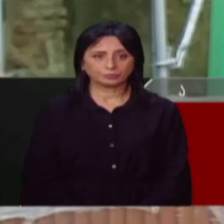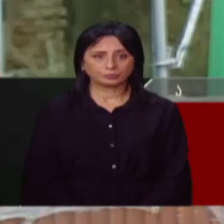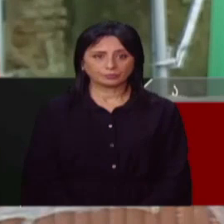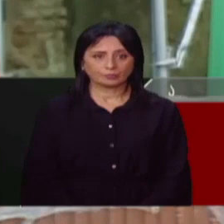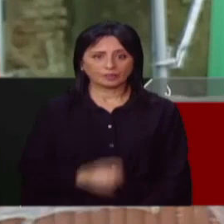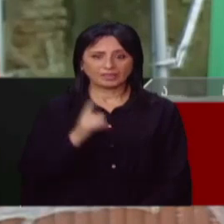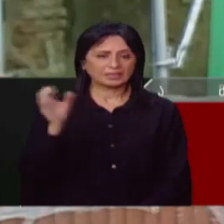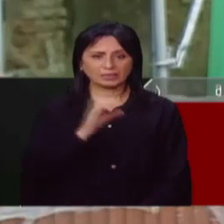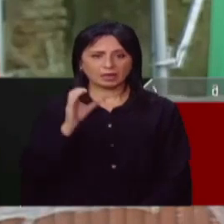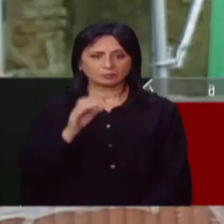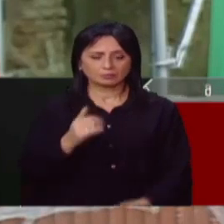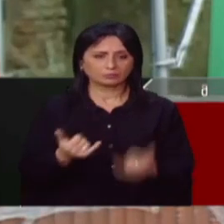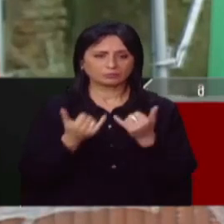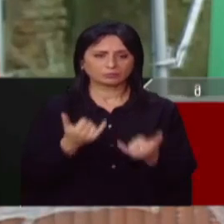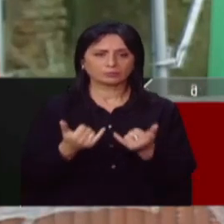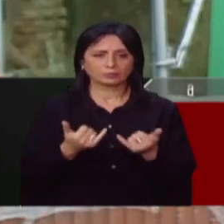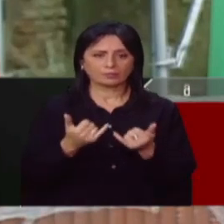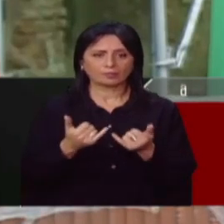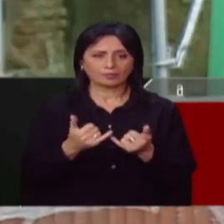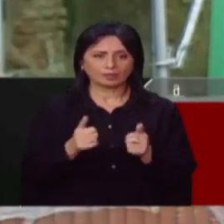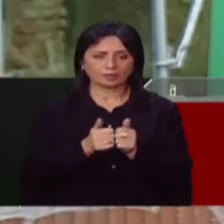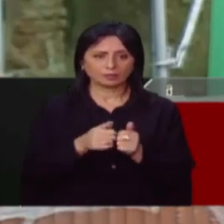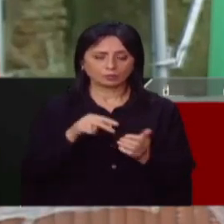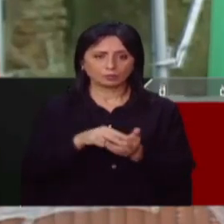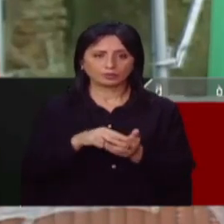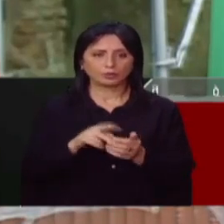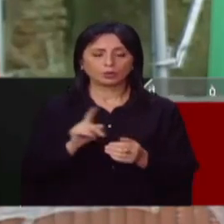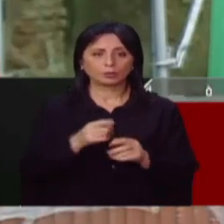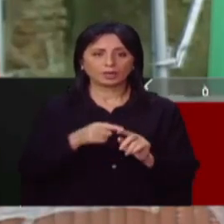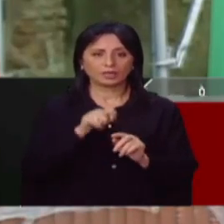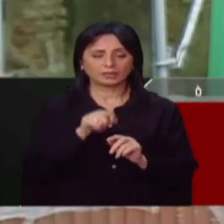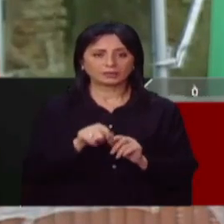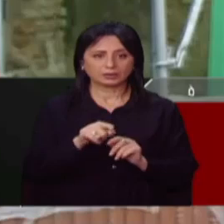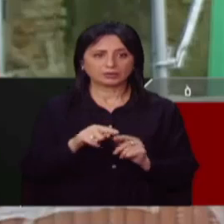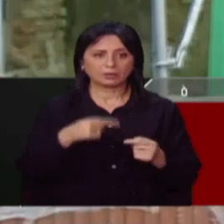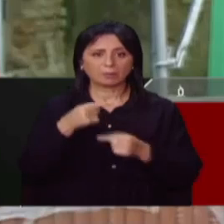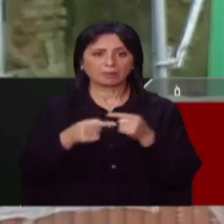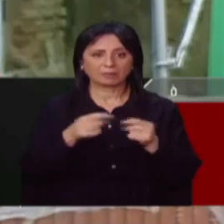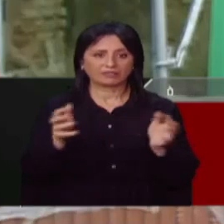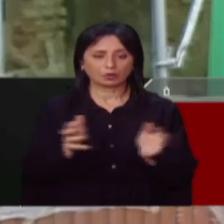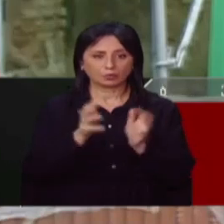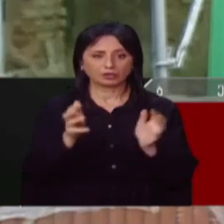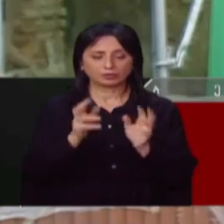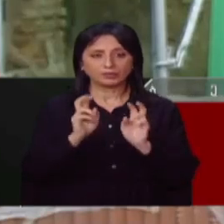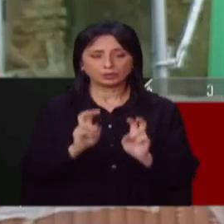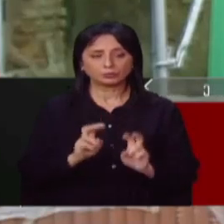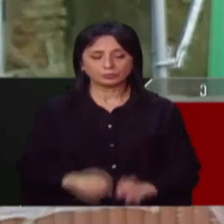წამის ყოფით ყისიერი თანადგომა, რომ აი ეს მემკვიდრეობა